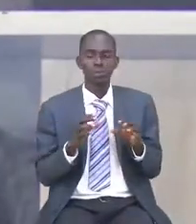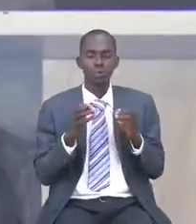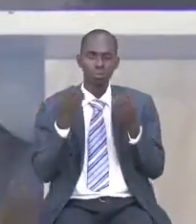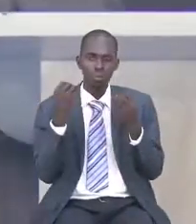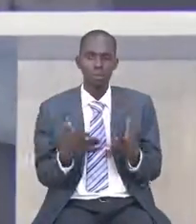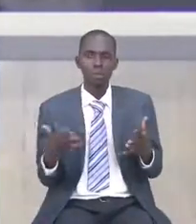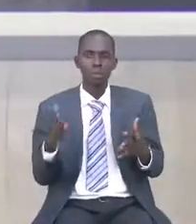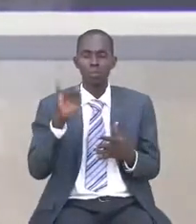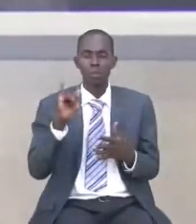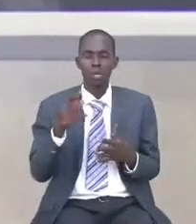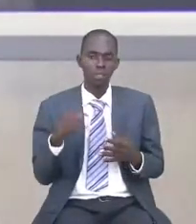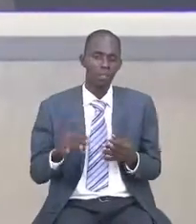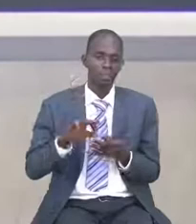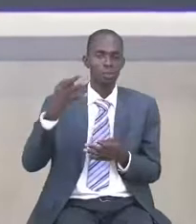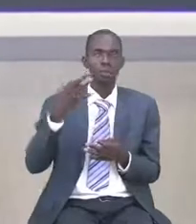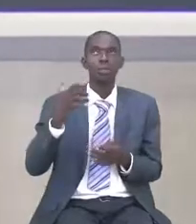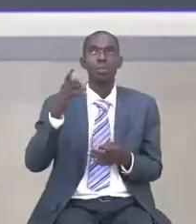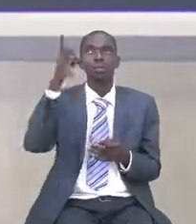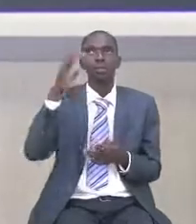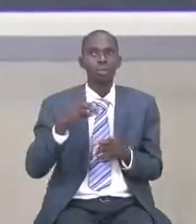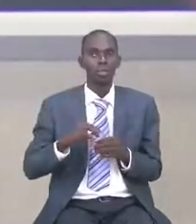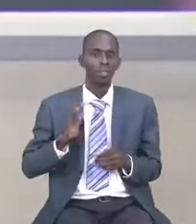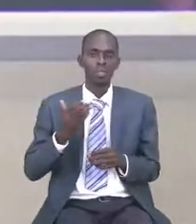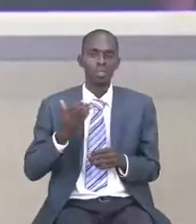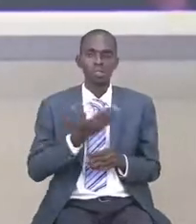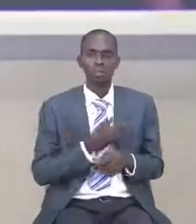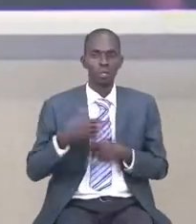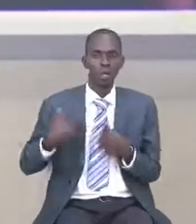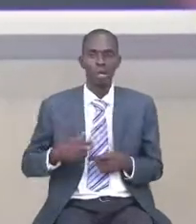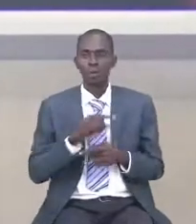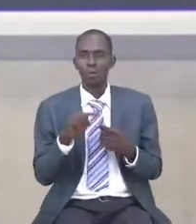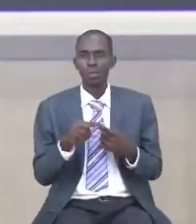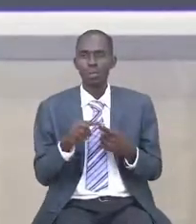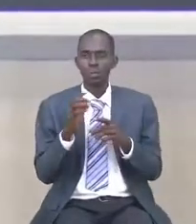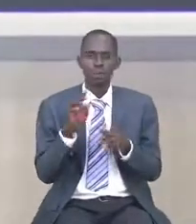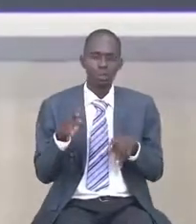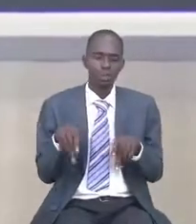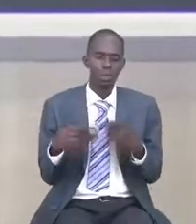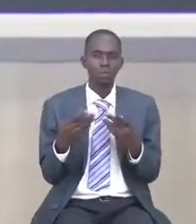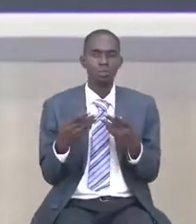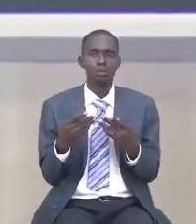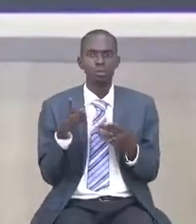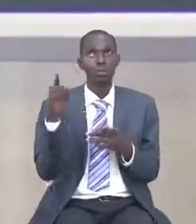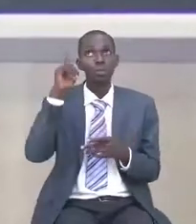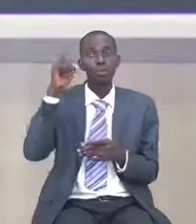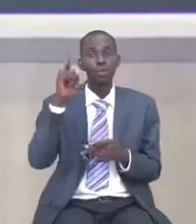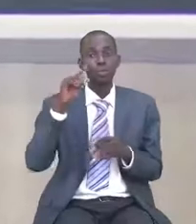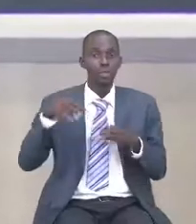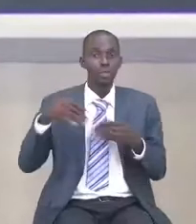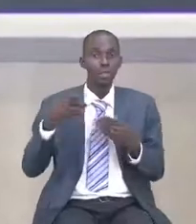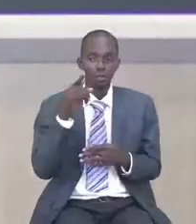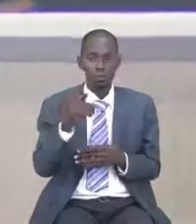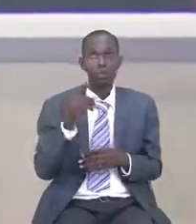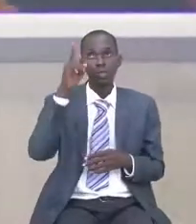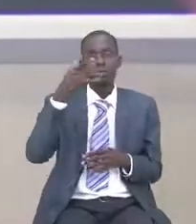Nous faisons beaucoup par l'Esprit du Seigneur qui réside dans nos cœurs. Et quand il nous fait la promesse, il est un